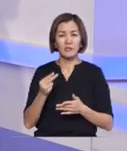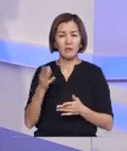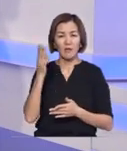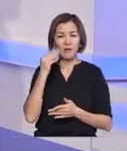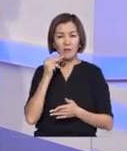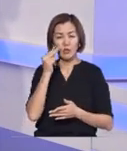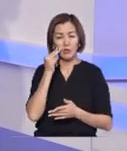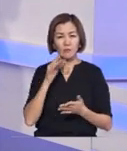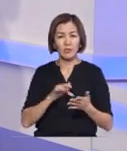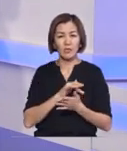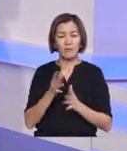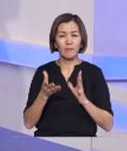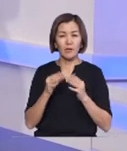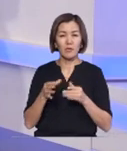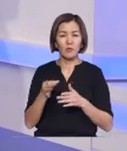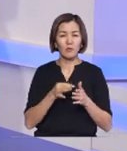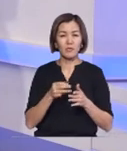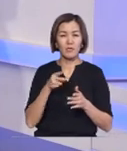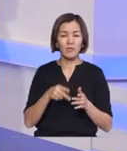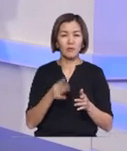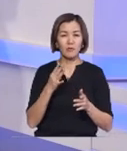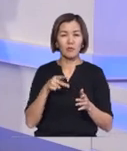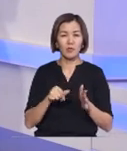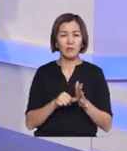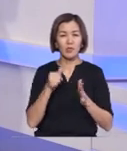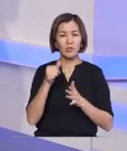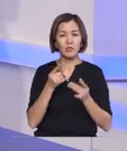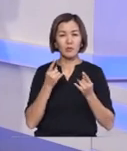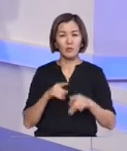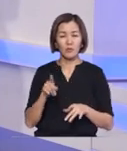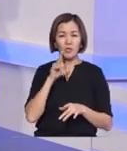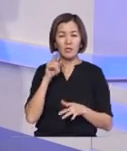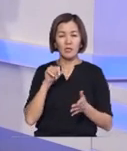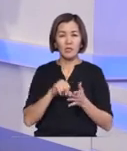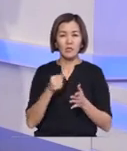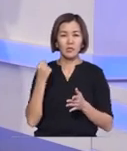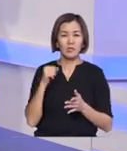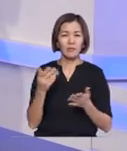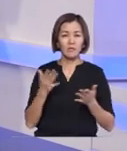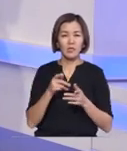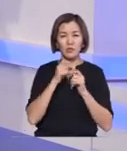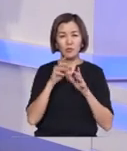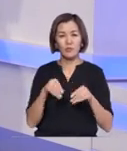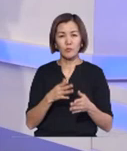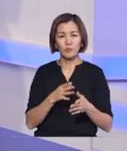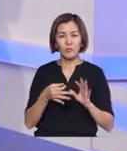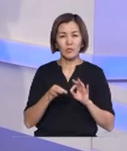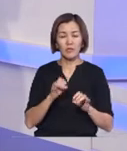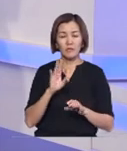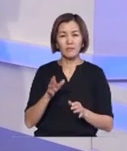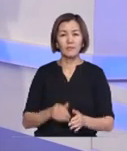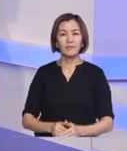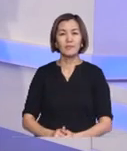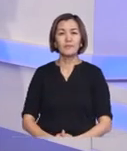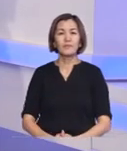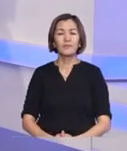және Шымкент қаласы мен барлық облыстарынан 2004-2006 жылдар арасында жастар қатысады. Жеңімпаздарға қандай жүлде